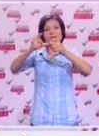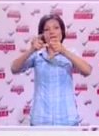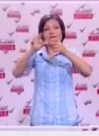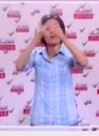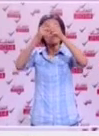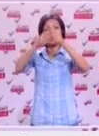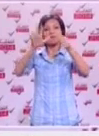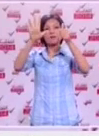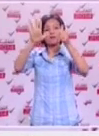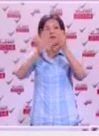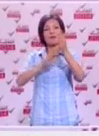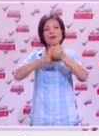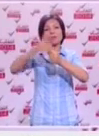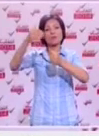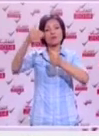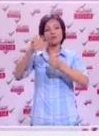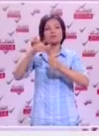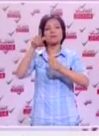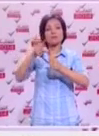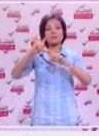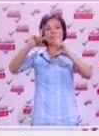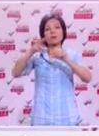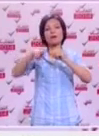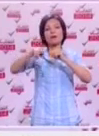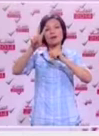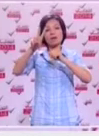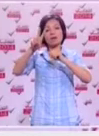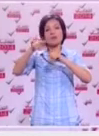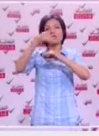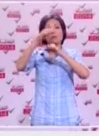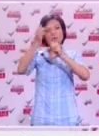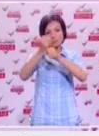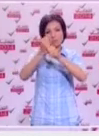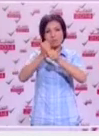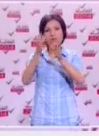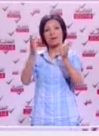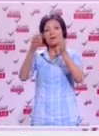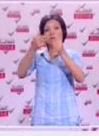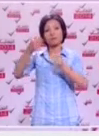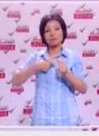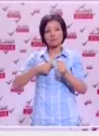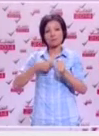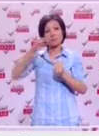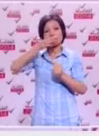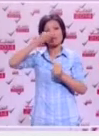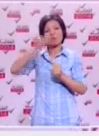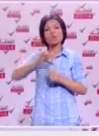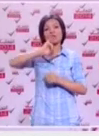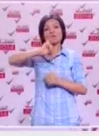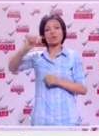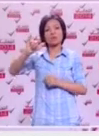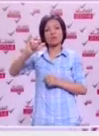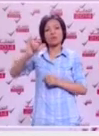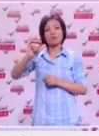مليون طن بكلفه الف مليون دينار وتوفير الفين موطن شغل باختصار الاتحاد الوطني الحر لا نعدوا لا